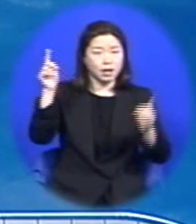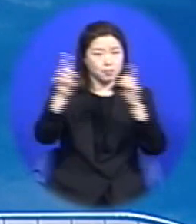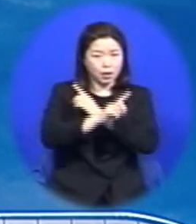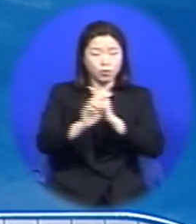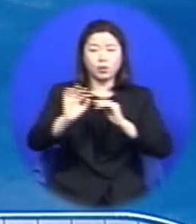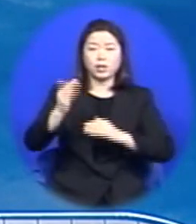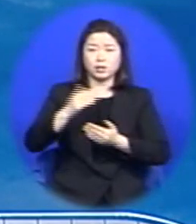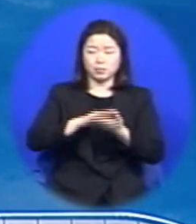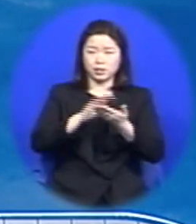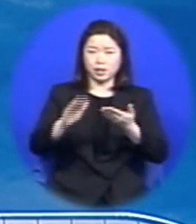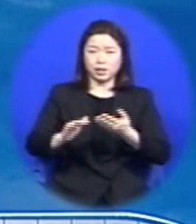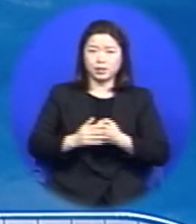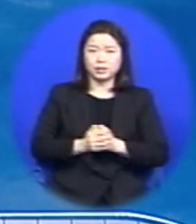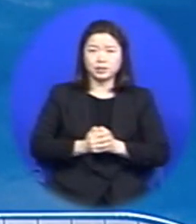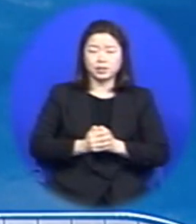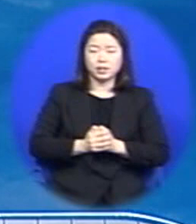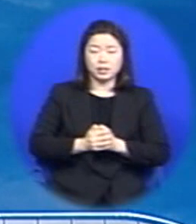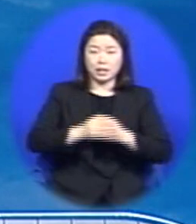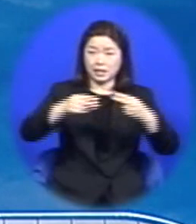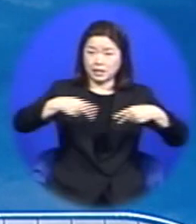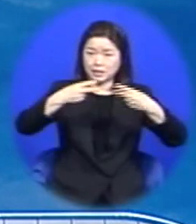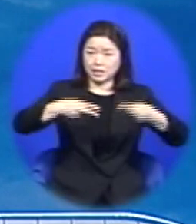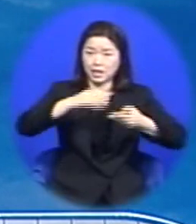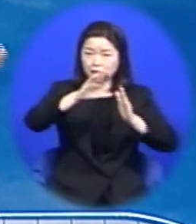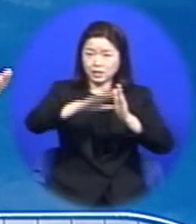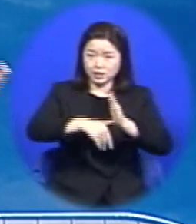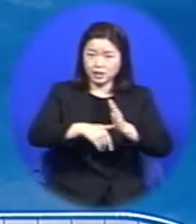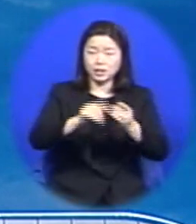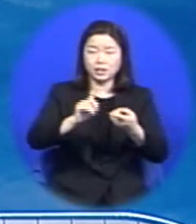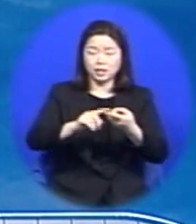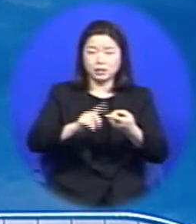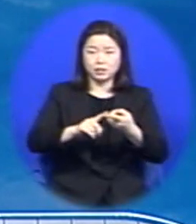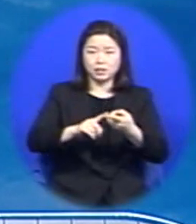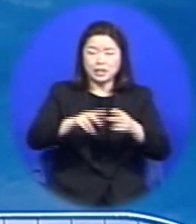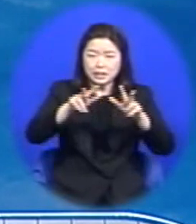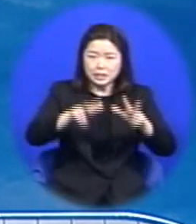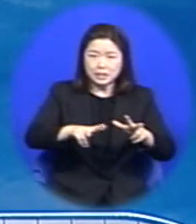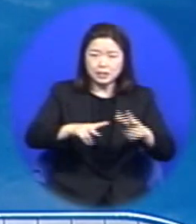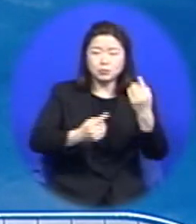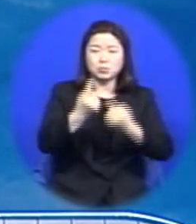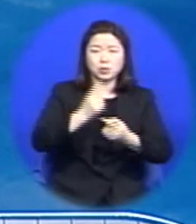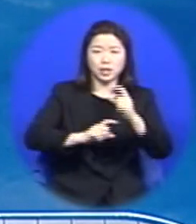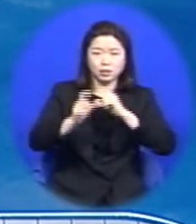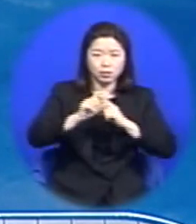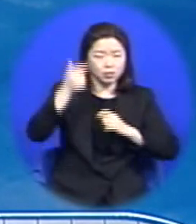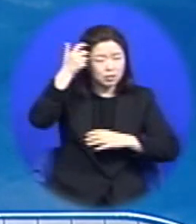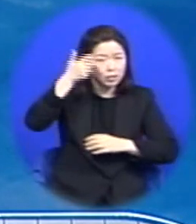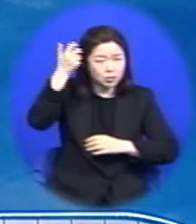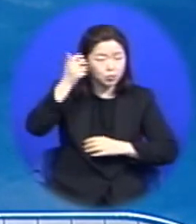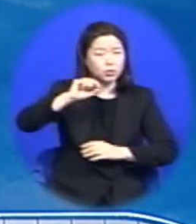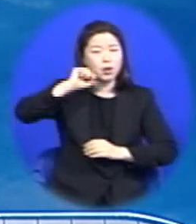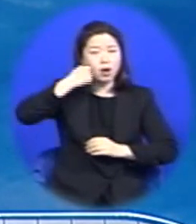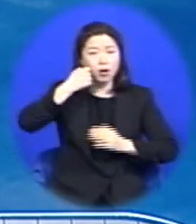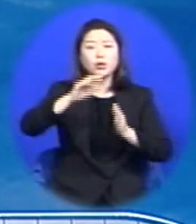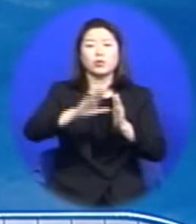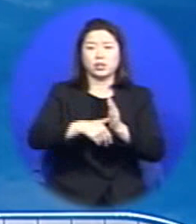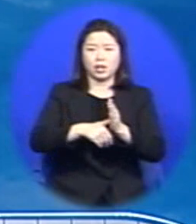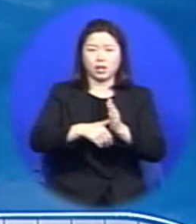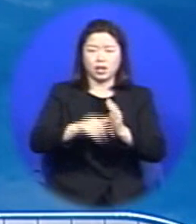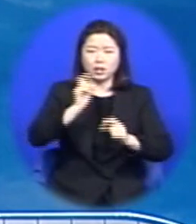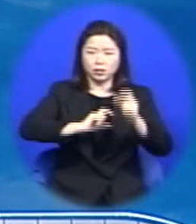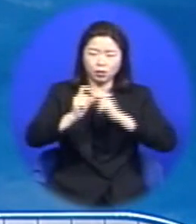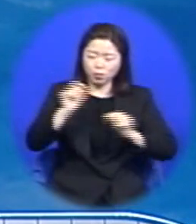바꾸셔야 돼요. 엘리야 시대 때는 지금보다도 영적으로 더 어려운 때였습니다. 더